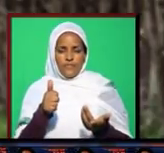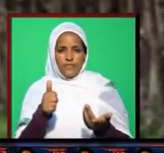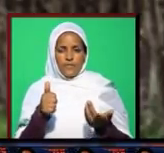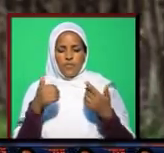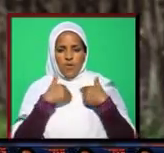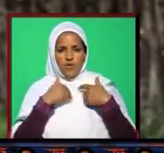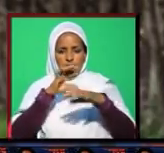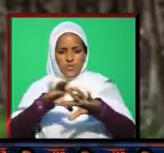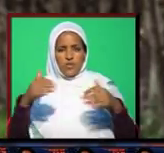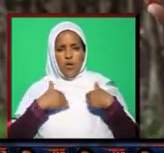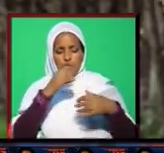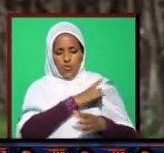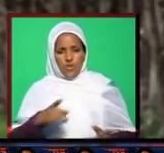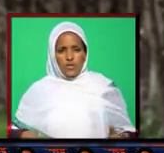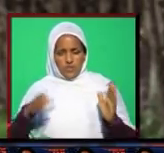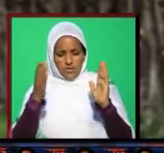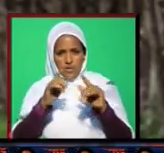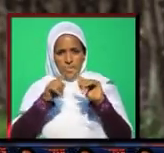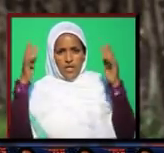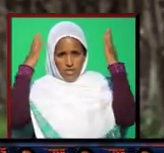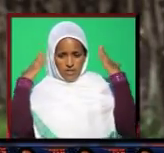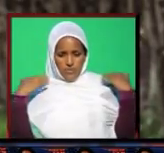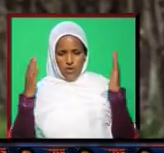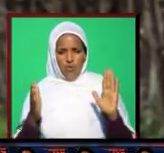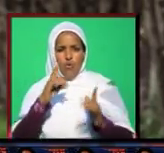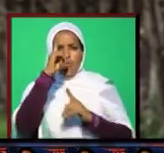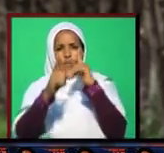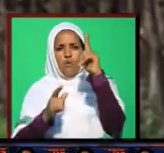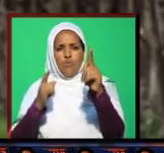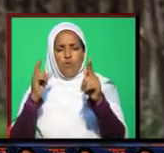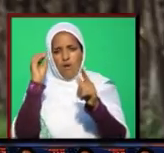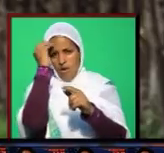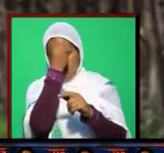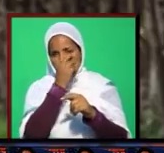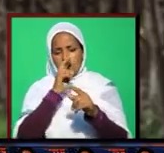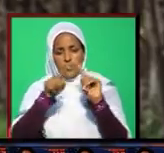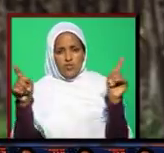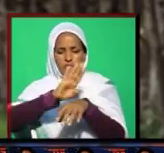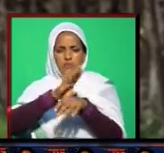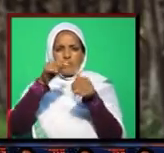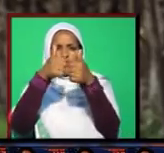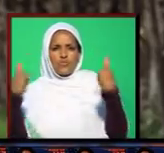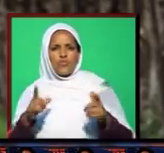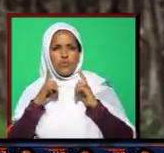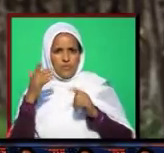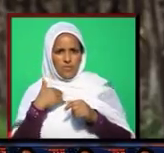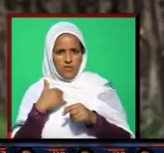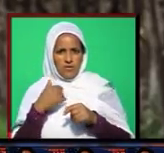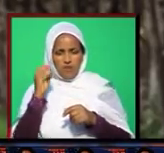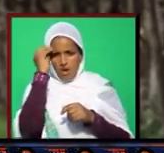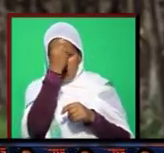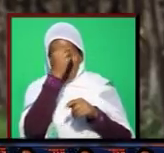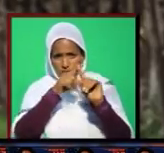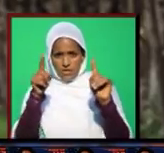ያሉት ክርስቲያኖች በተለይም ግብጻውያን ቋንቋቸው አረብኛ ነው፣ ግን ሙስሊሞች ናቸው ማለት አይደለም። አረብኛ ግን ሃይማኖትን